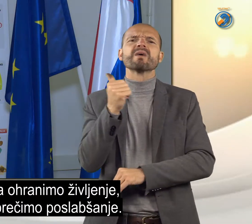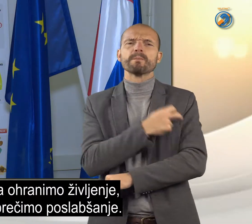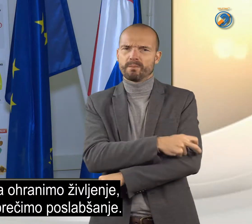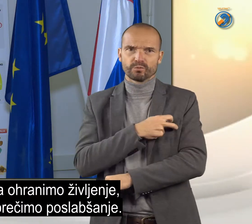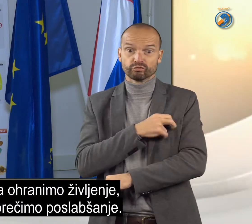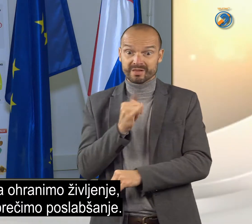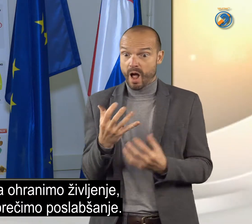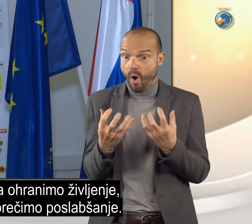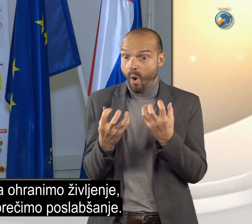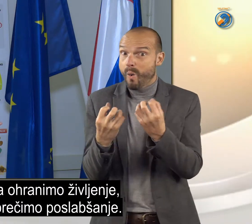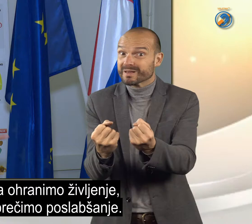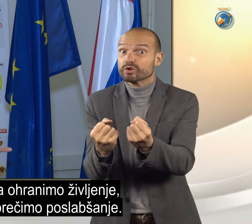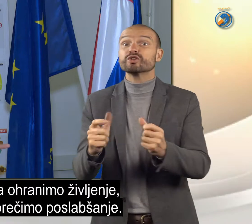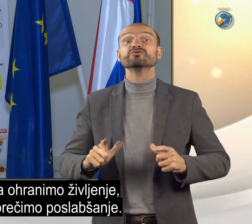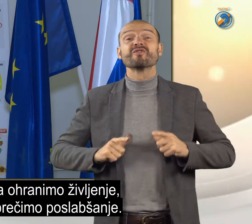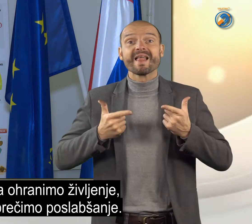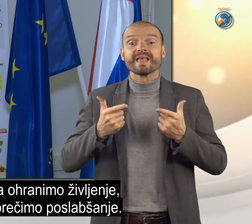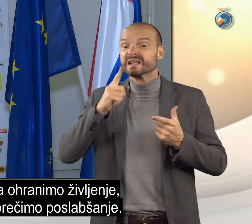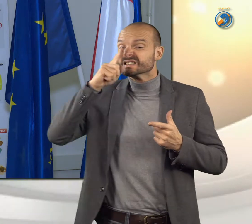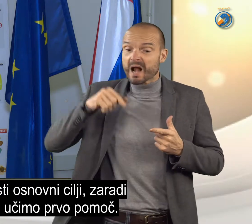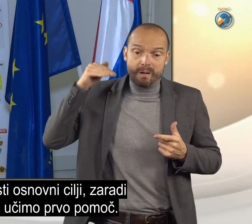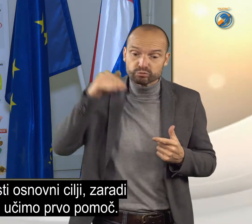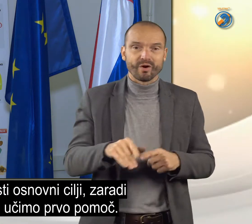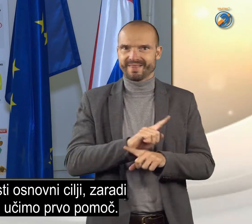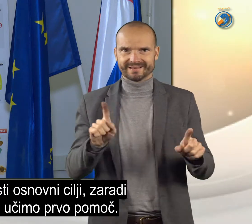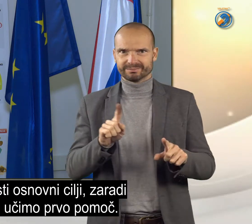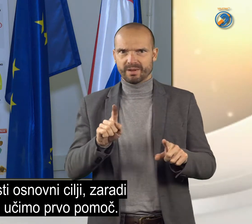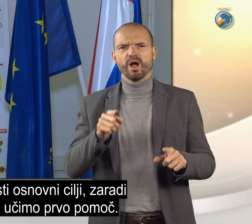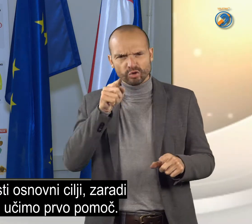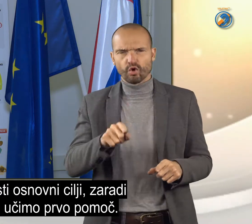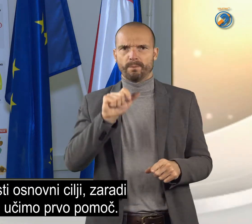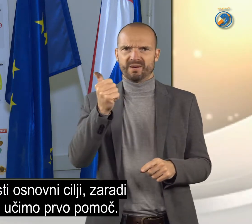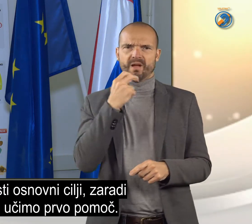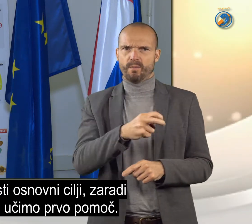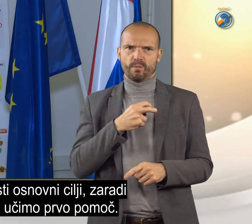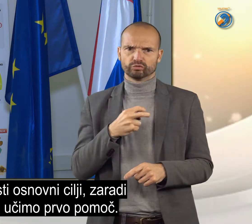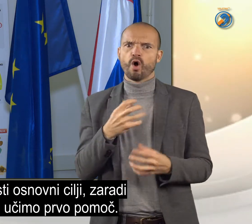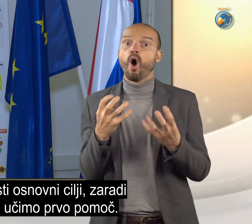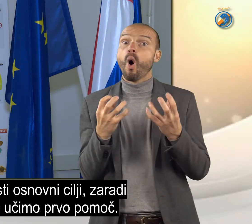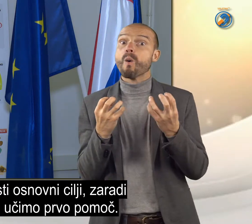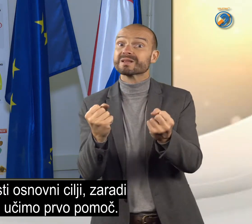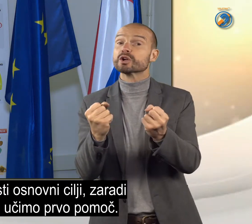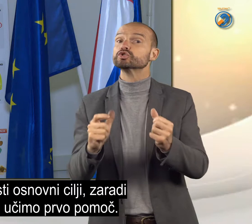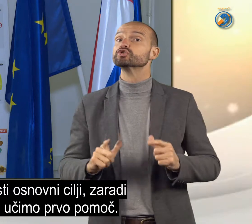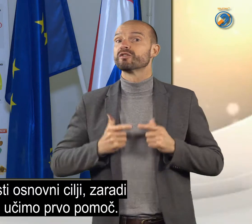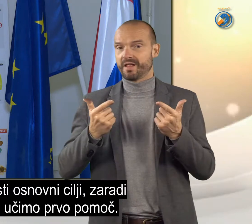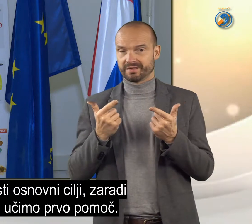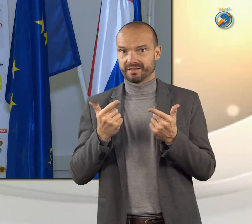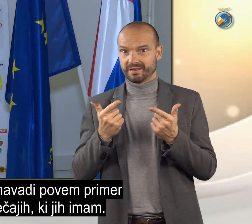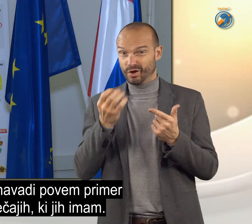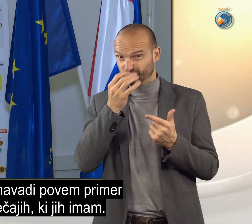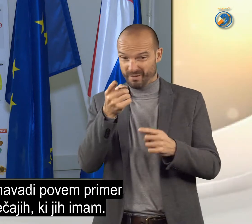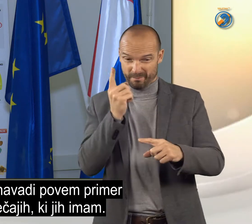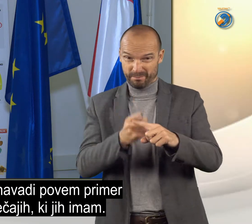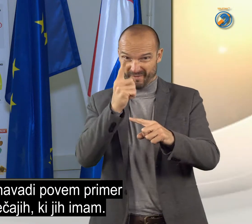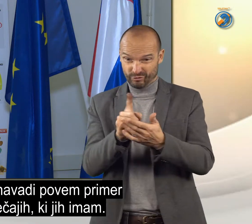Zato, da ohranimo življenje, da preprečimo poslabšanje. To so tisti osnovni cilji, zaradi katerih mi učimo prvo pomoč. Če